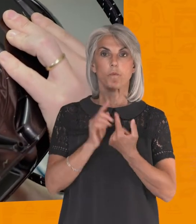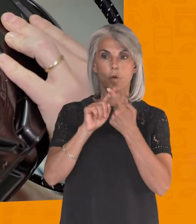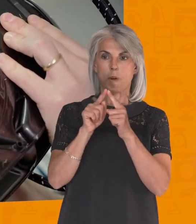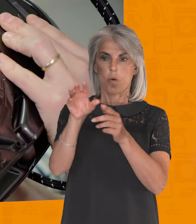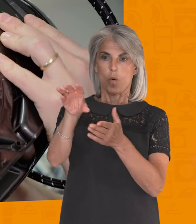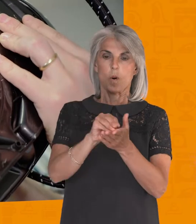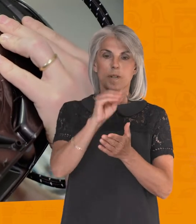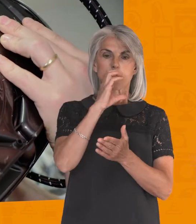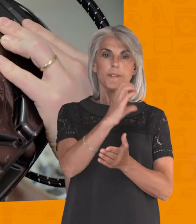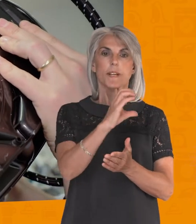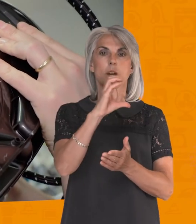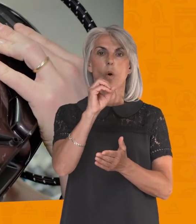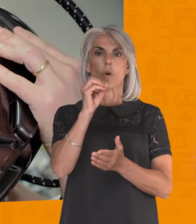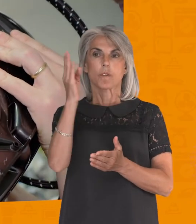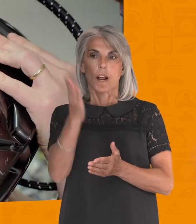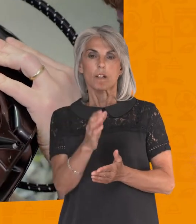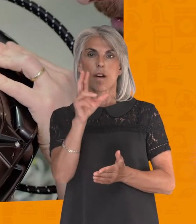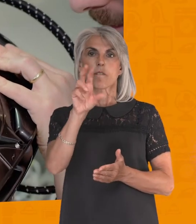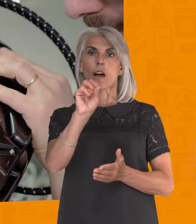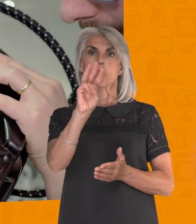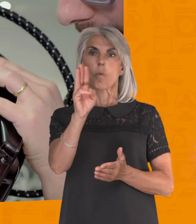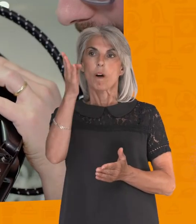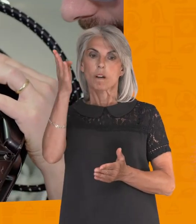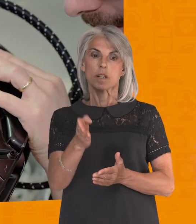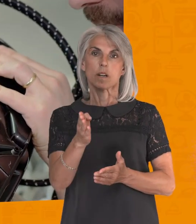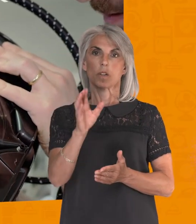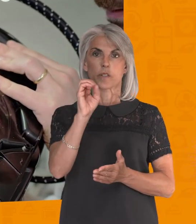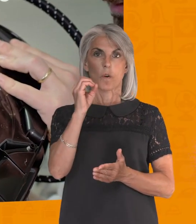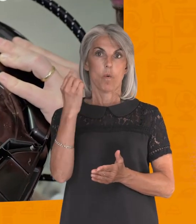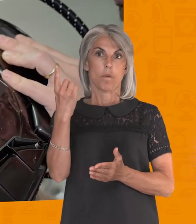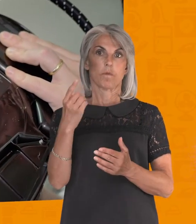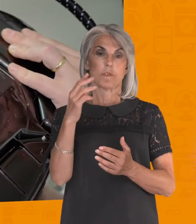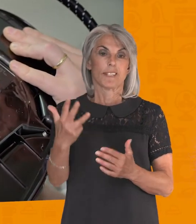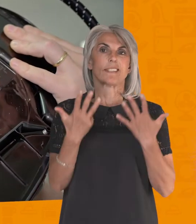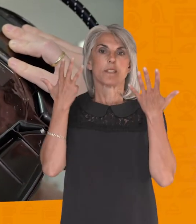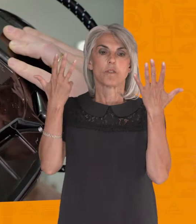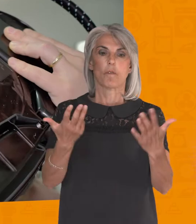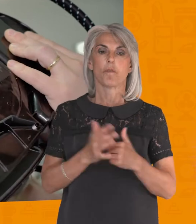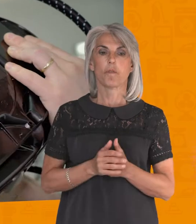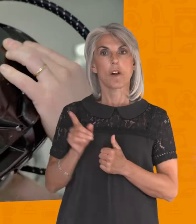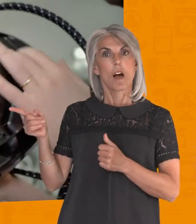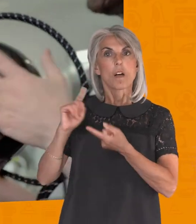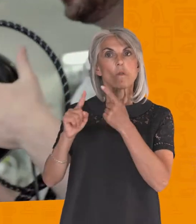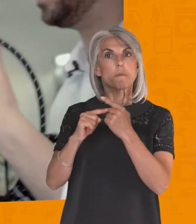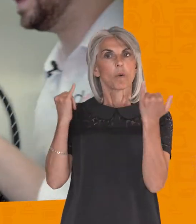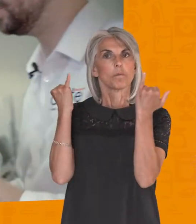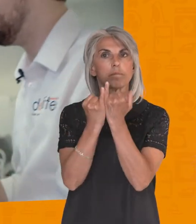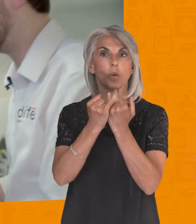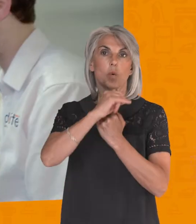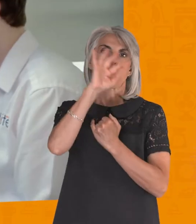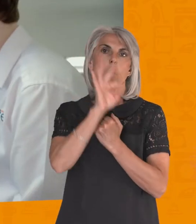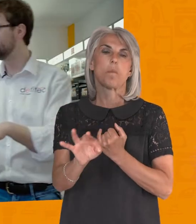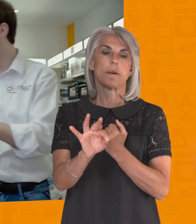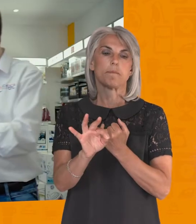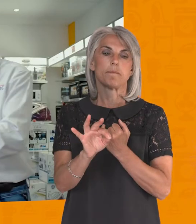série qui est ces hausses lâche 23-0 8 19 voilà ça c'est le numéro complet de